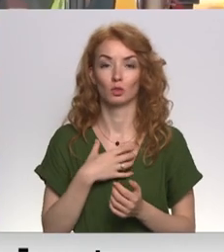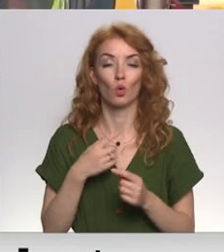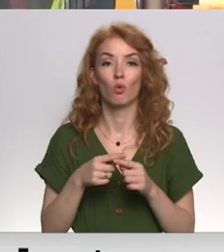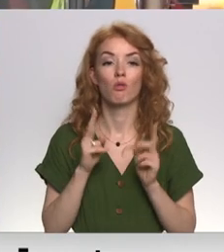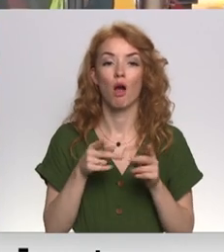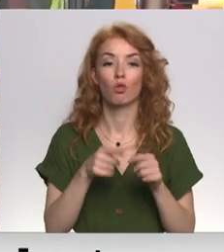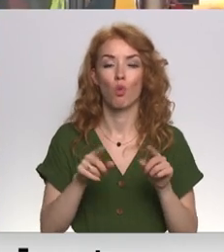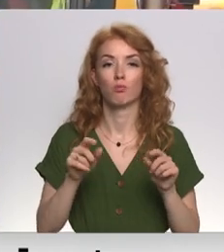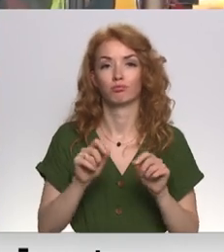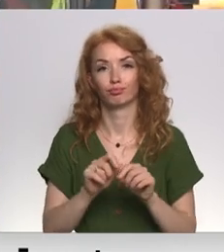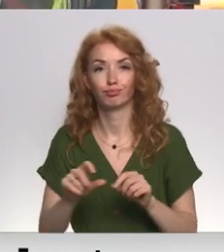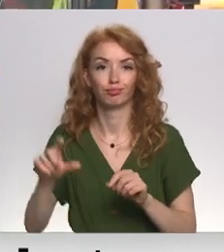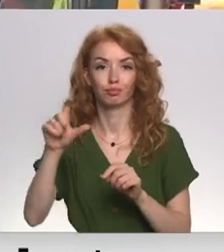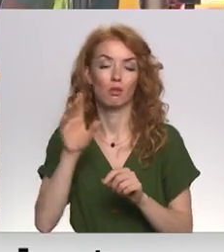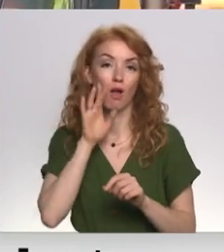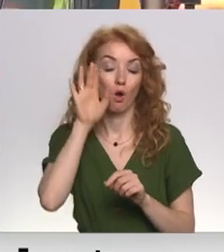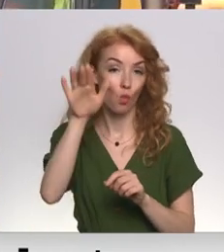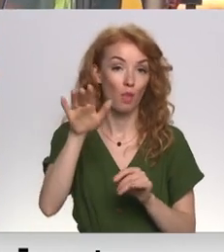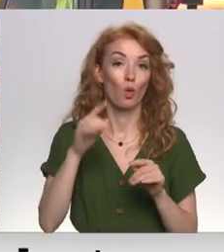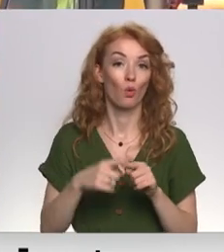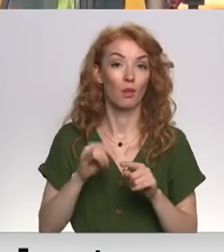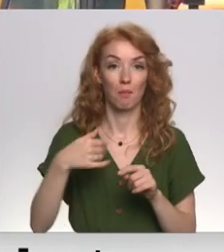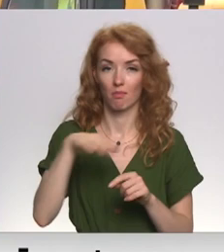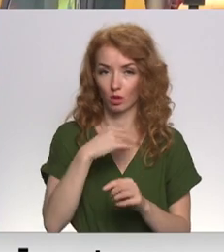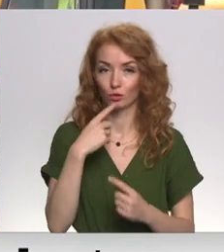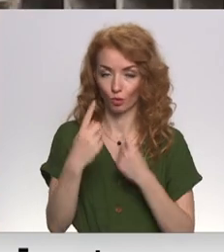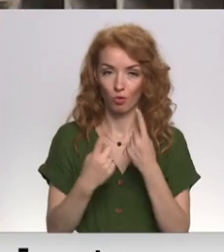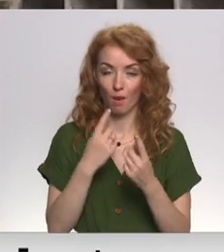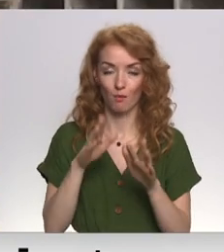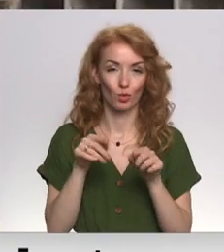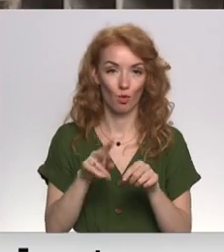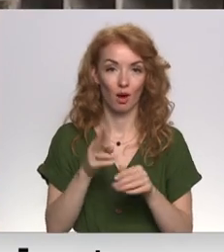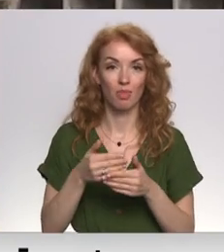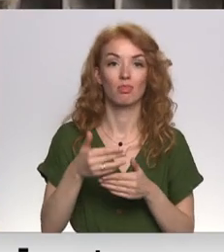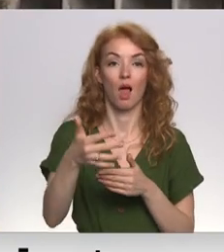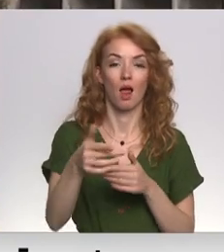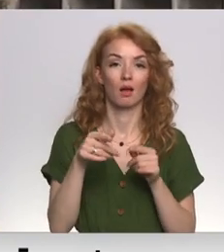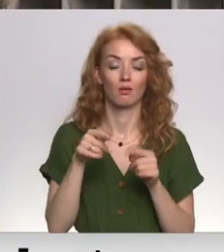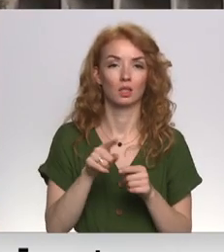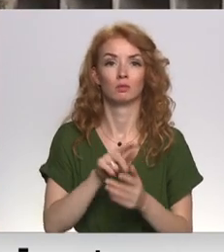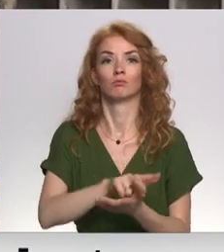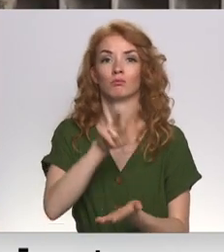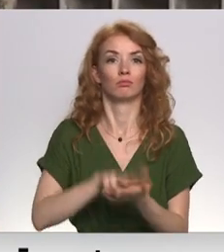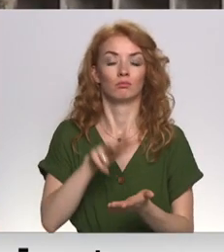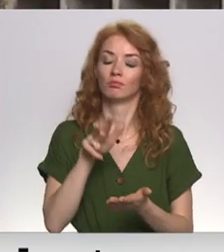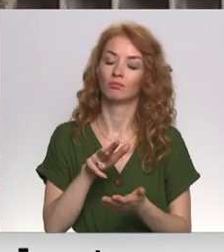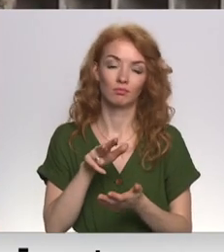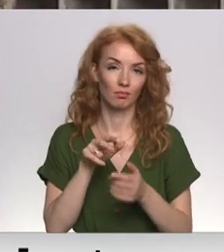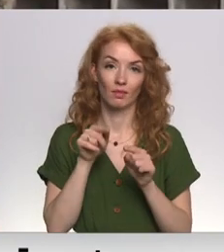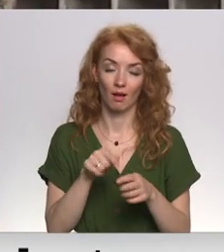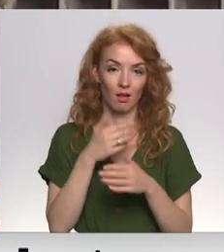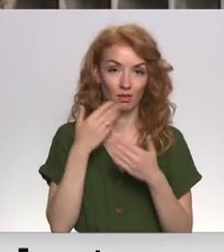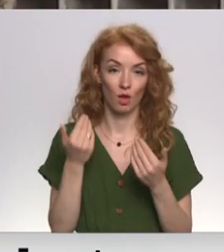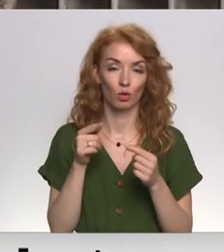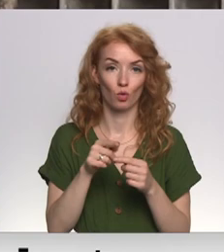viņas attīstīt tālāk. Un ja mēs runājam par to, ka tālāk tas ir iecirsts akmeni, neko nevar mainīt, tad tā nav,